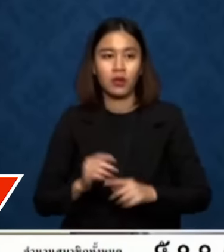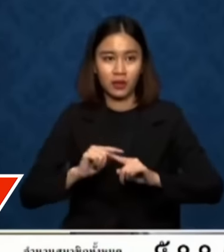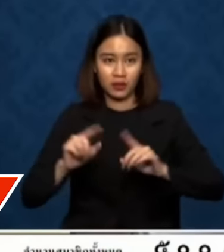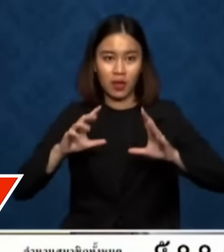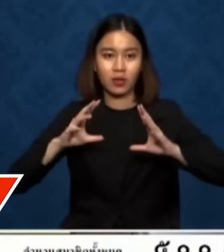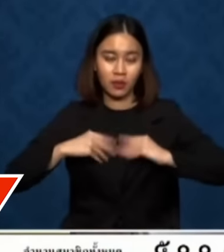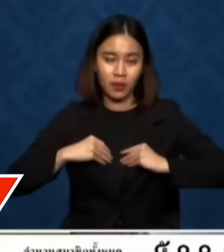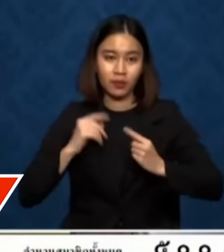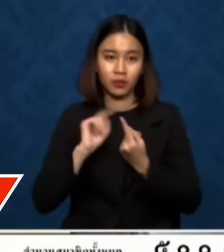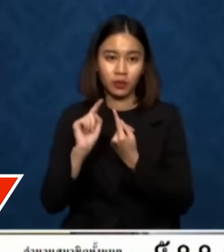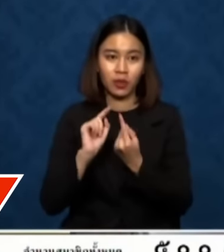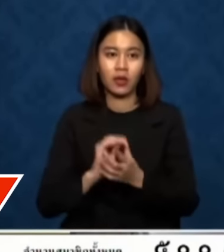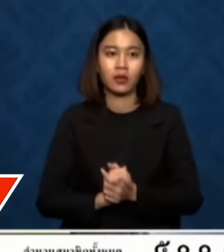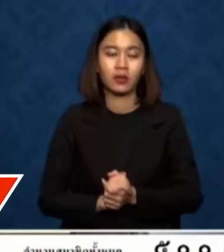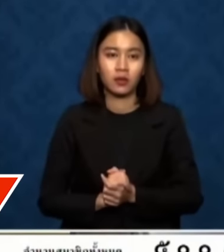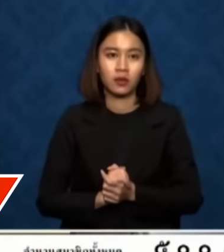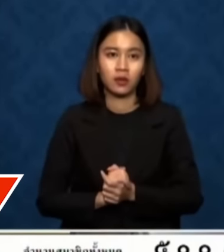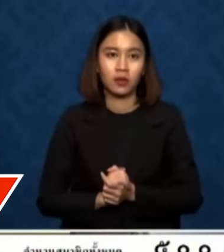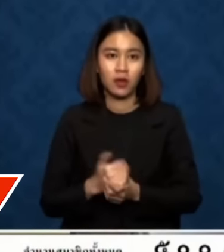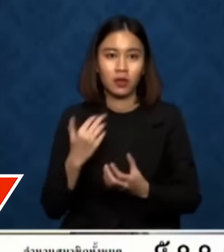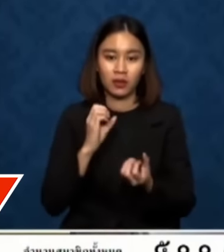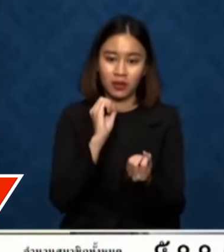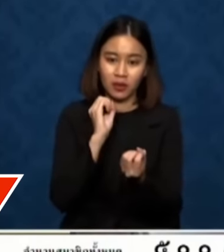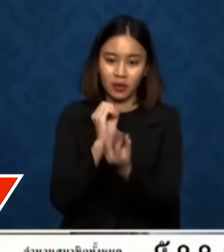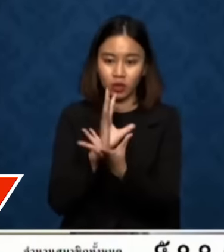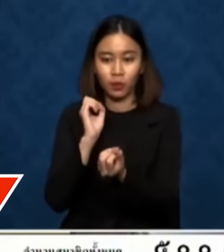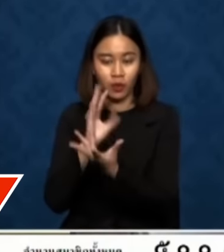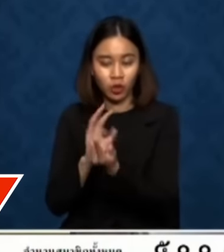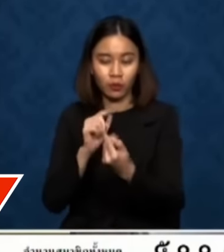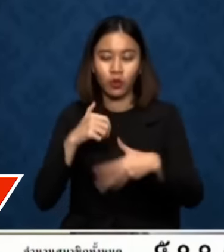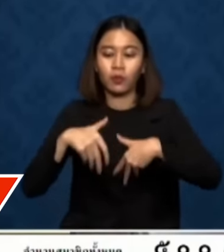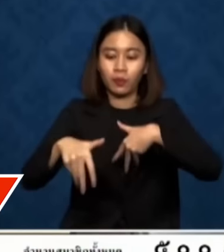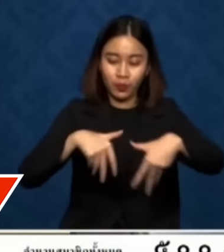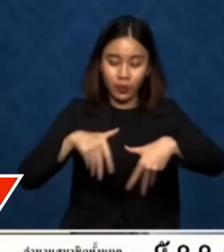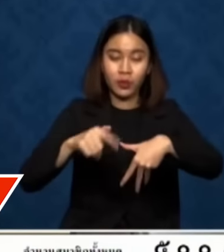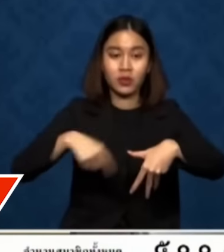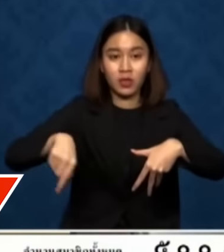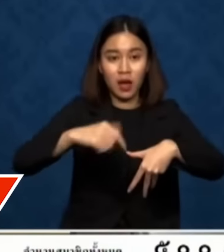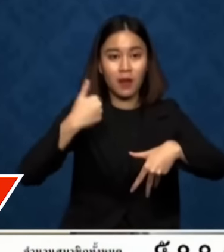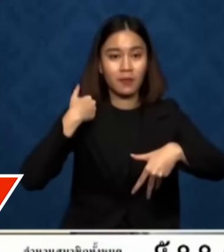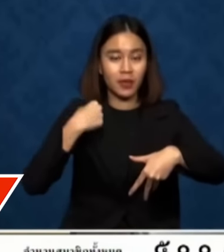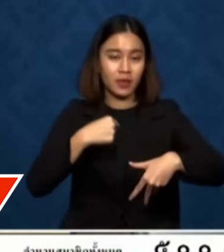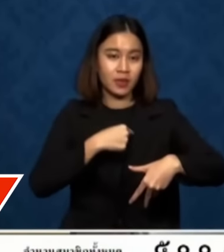อมรับนะคะว่ามันเกิดวิกฤตศรัทธาขึ้นกับพี่น้องประชาชนความ